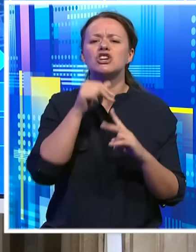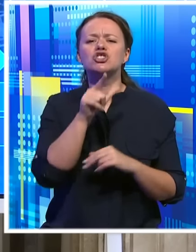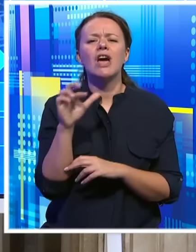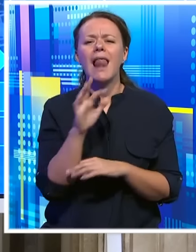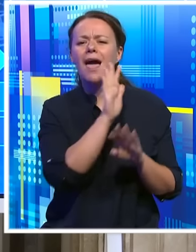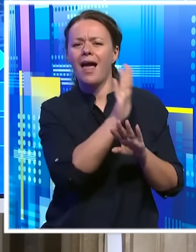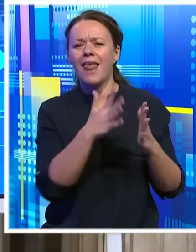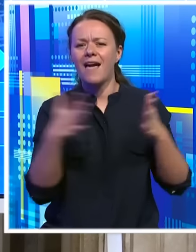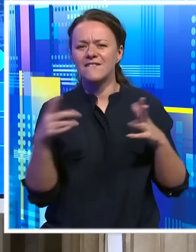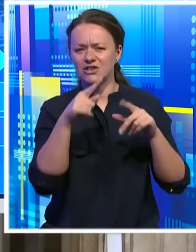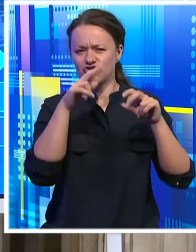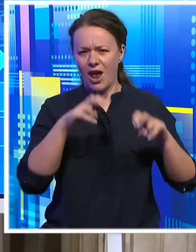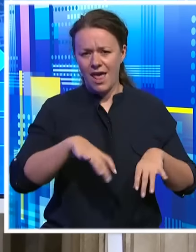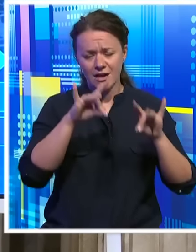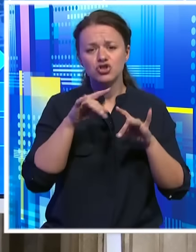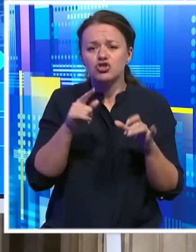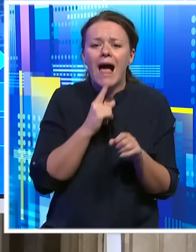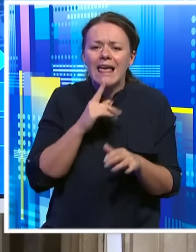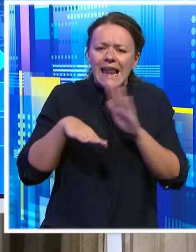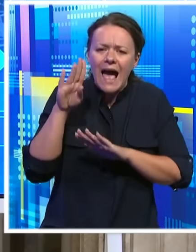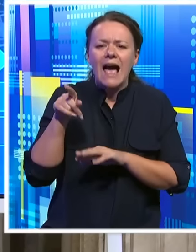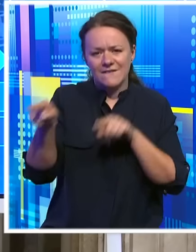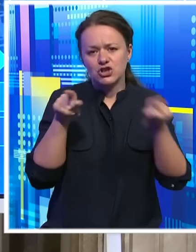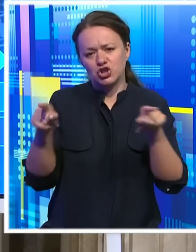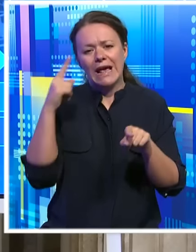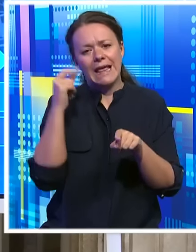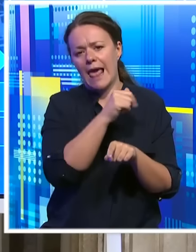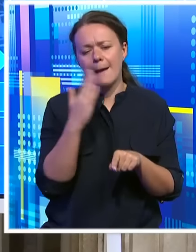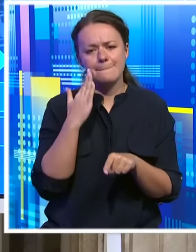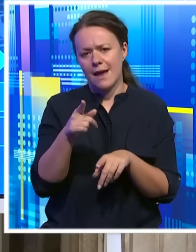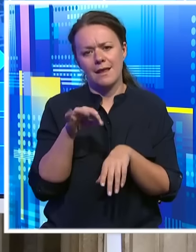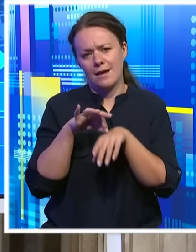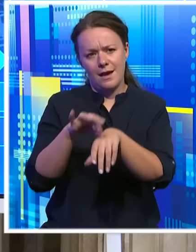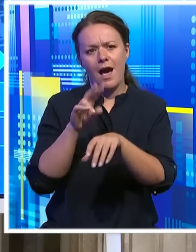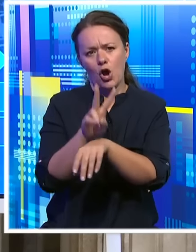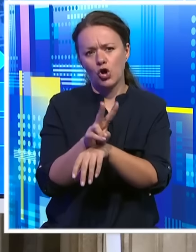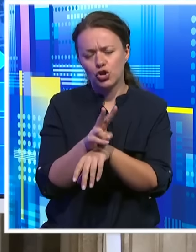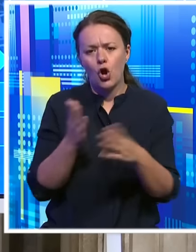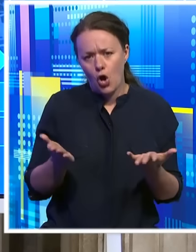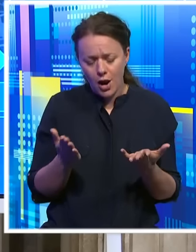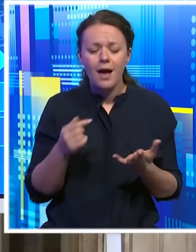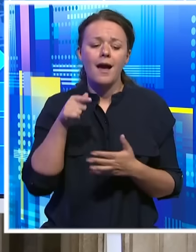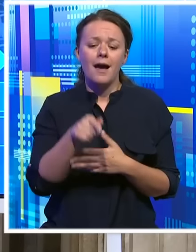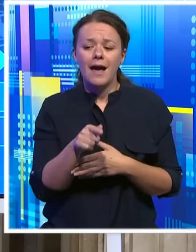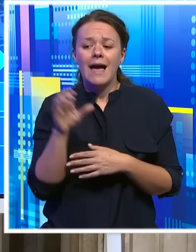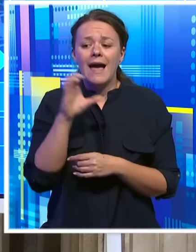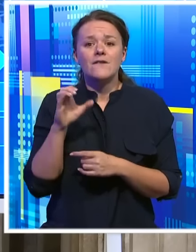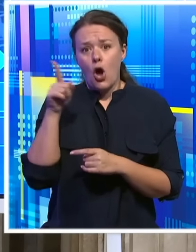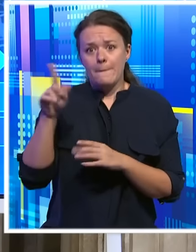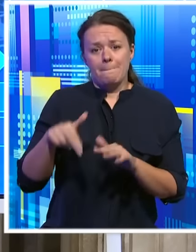se nalaze pod kontrolom Kineza i Amerikanaca. Dakle, ovo je ono što mi možemo da očekujemo. Evropa ima najveće probleme